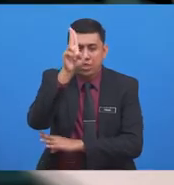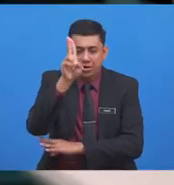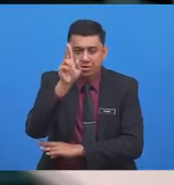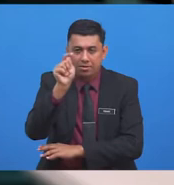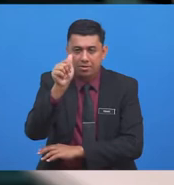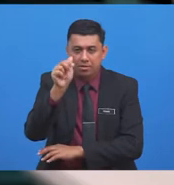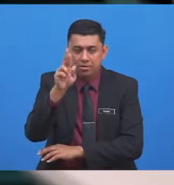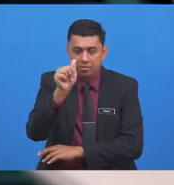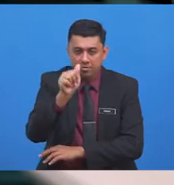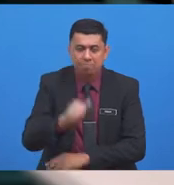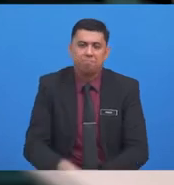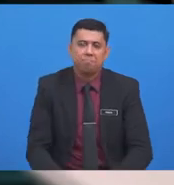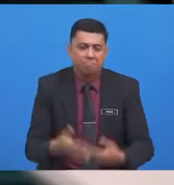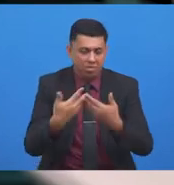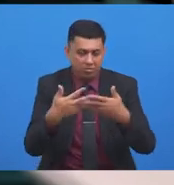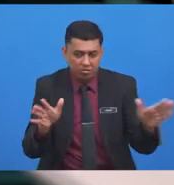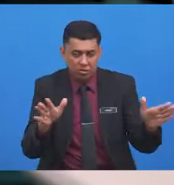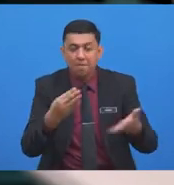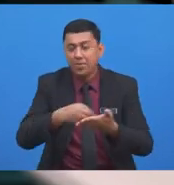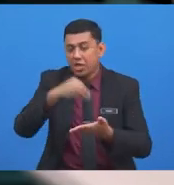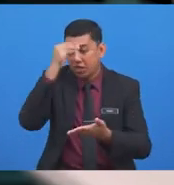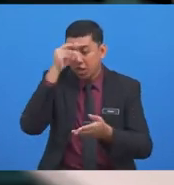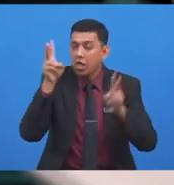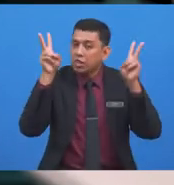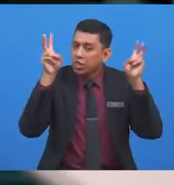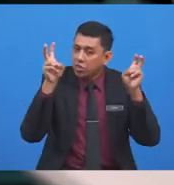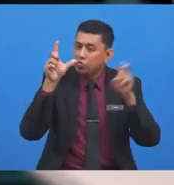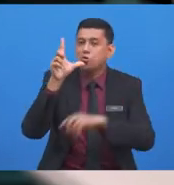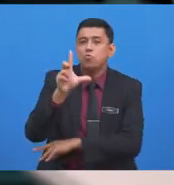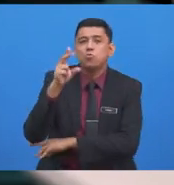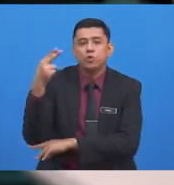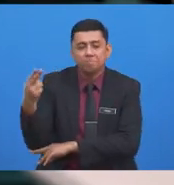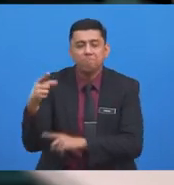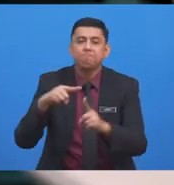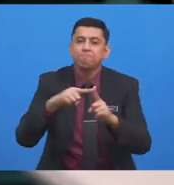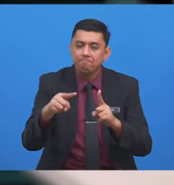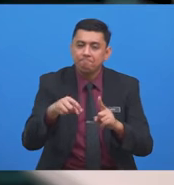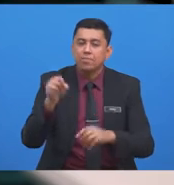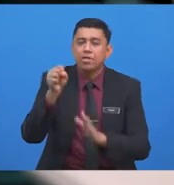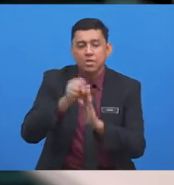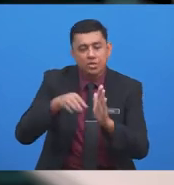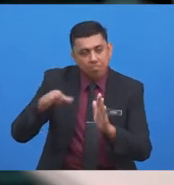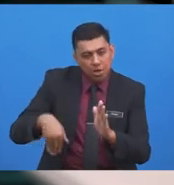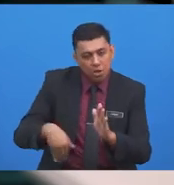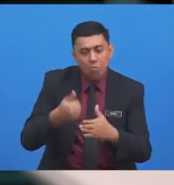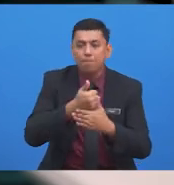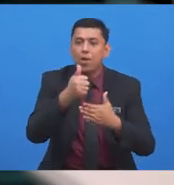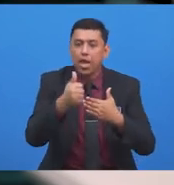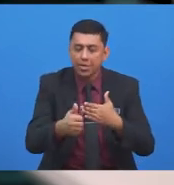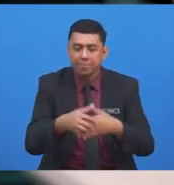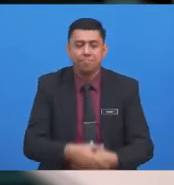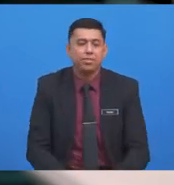Baiklah pelajar, kita telah selesai mempelajari tajuk Lulu Hawa. Namun, sebelum kelas kita berakhir pada hari